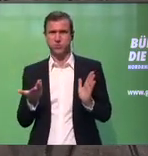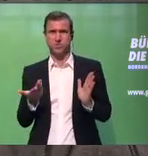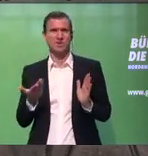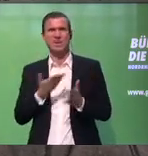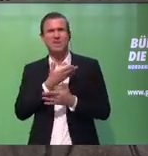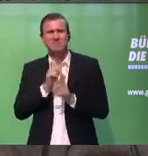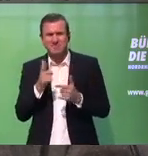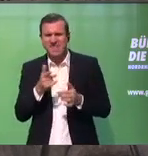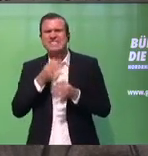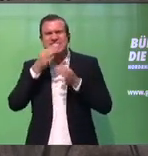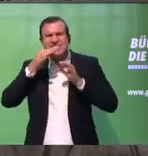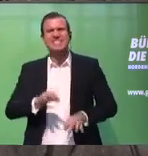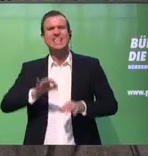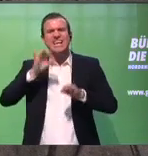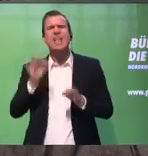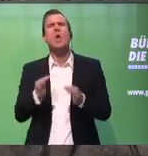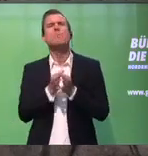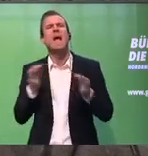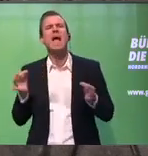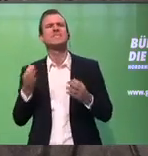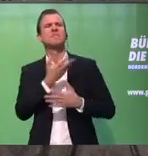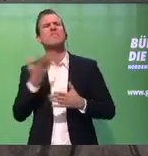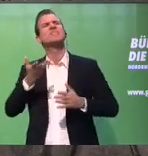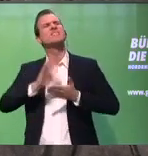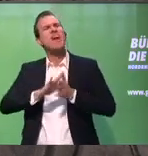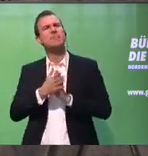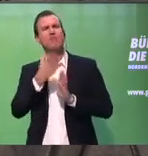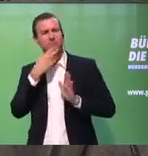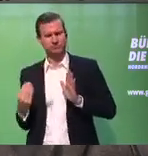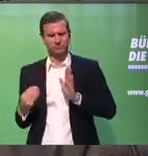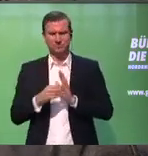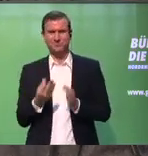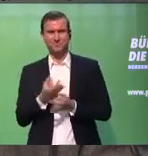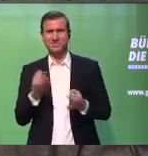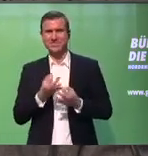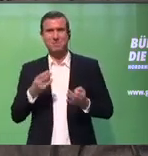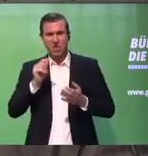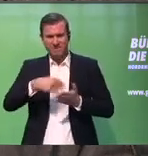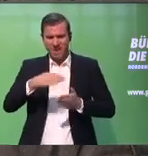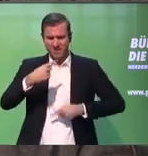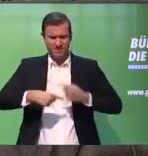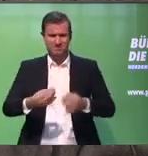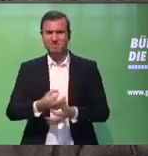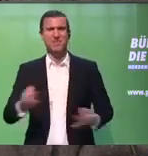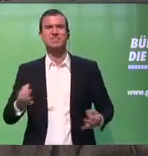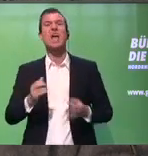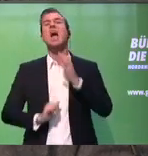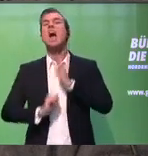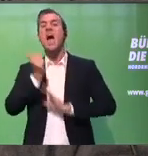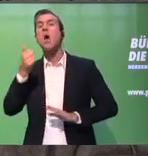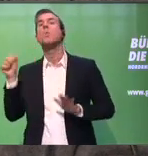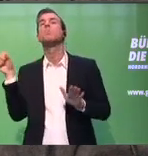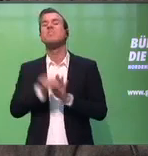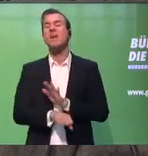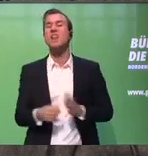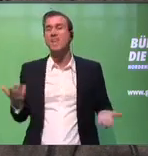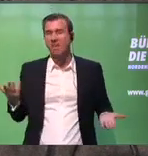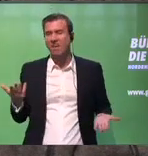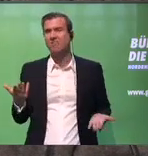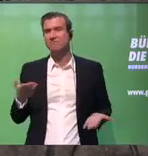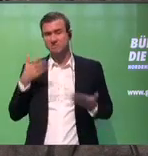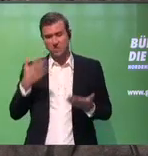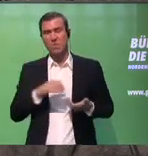keine konkreten Maßnahmen, keine Vereinbarung nach vorne. Und einer der größten Verlierer